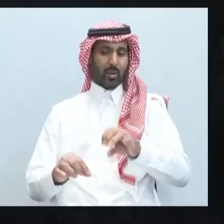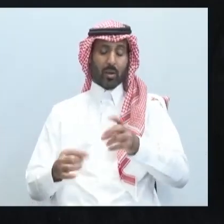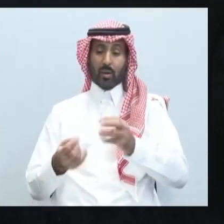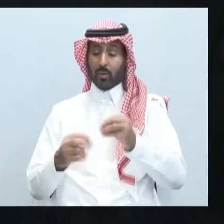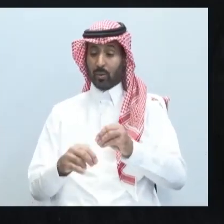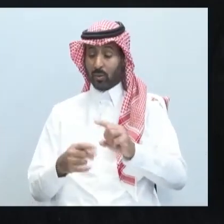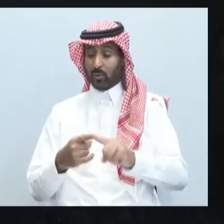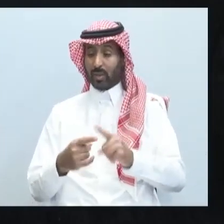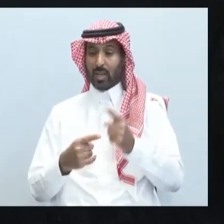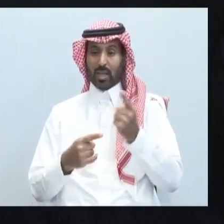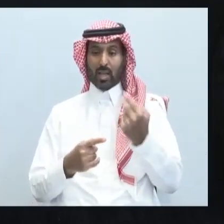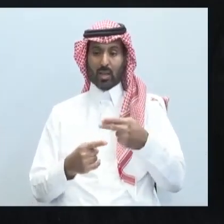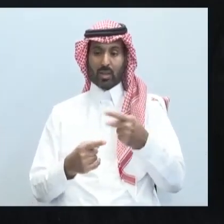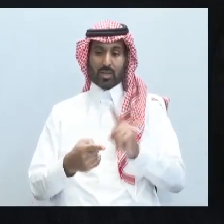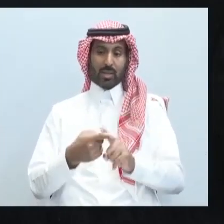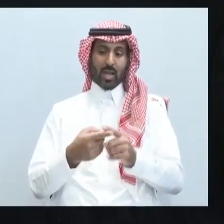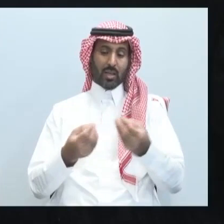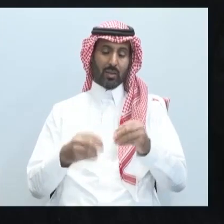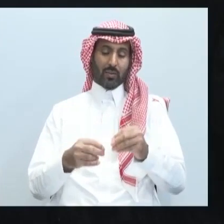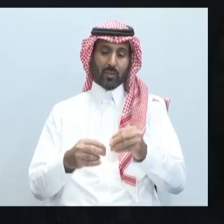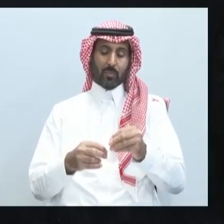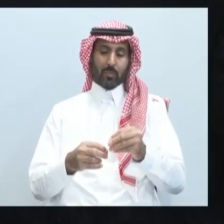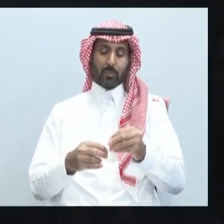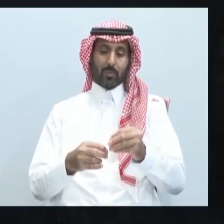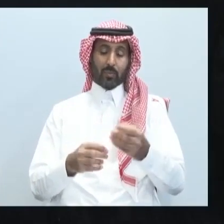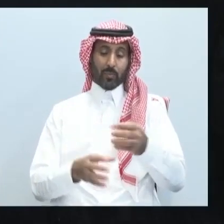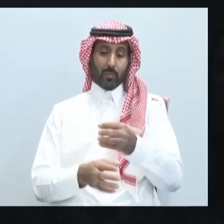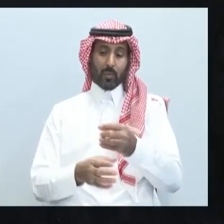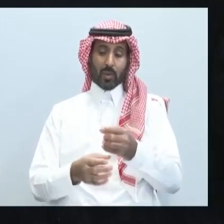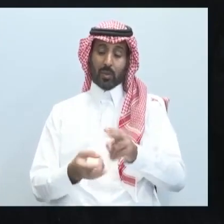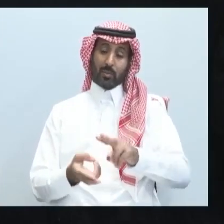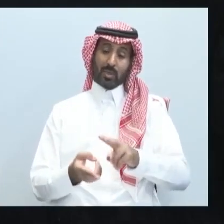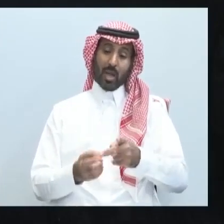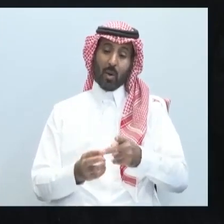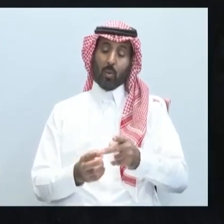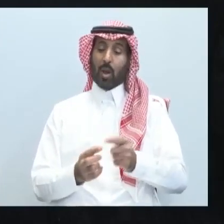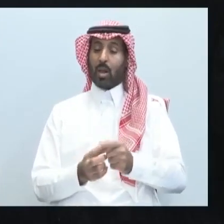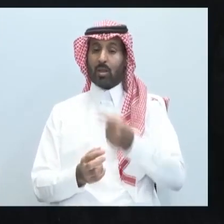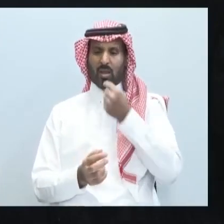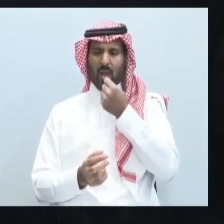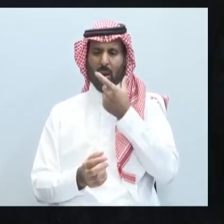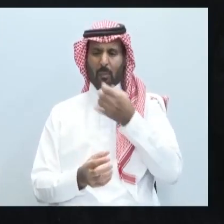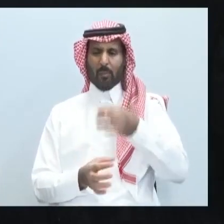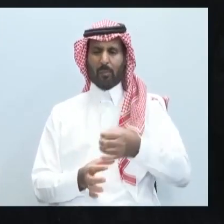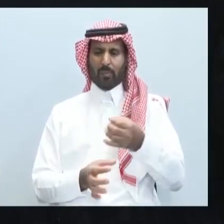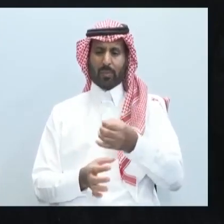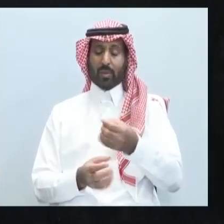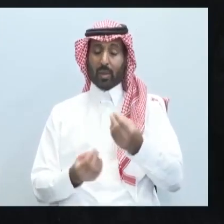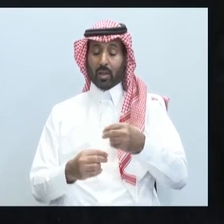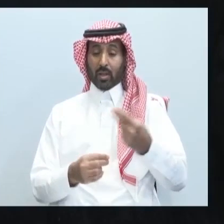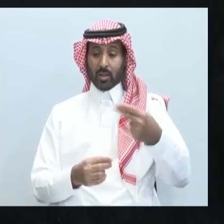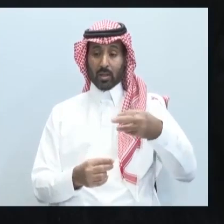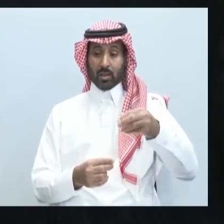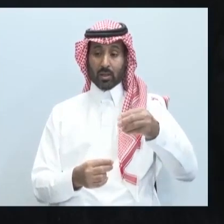ايونات الهيدروجين زائده في المحلول اصبح المحلول عندي هنا حمضيا وكذلك في الهيدروكسيد اذا كانت